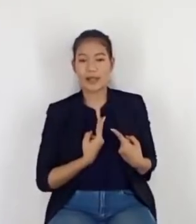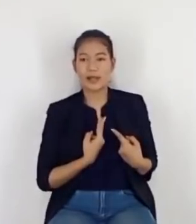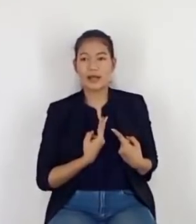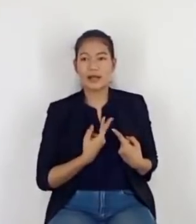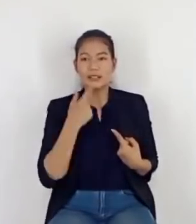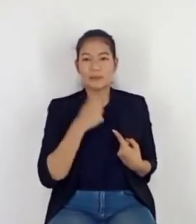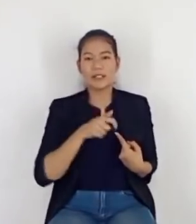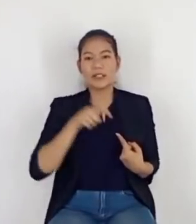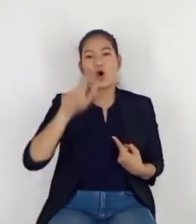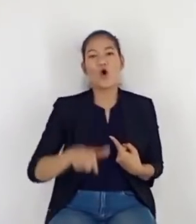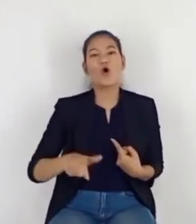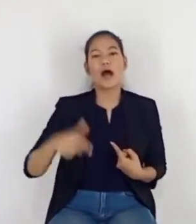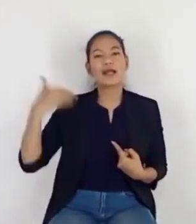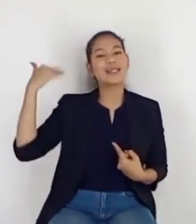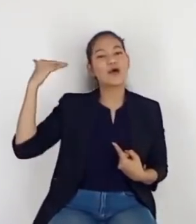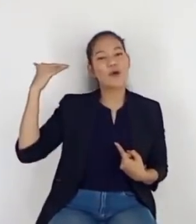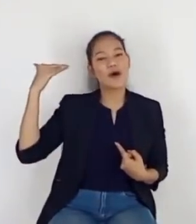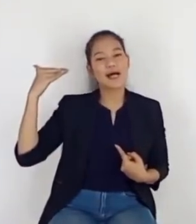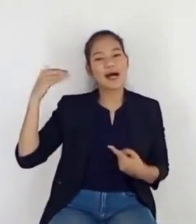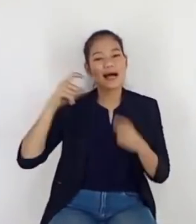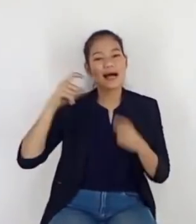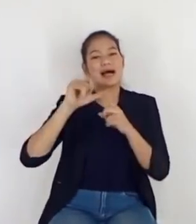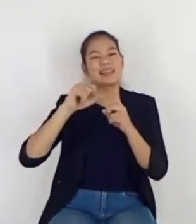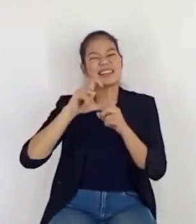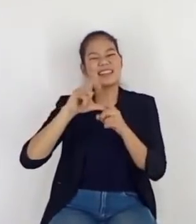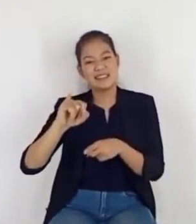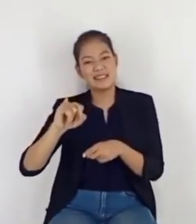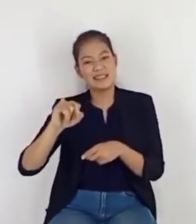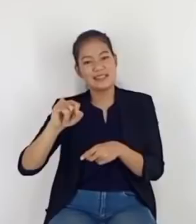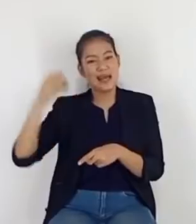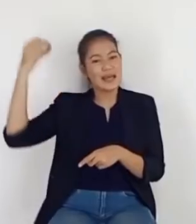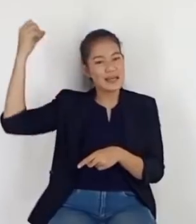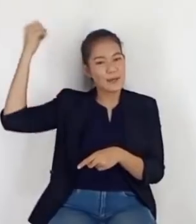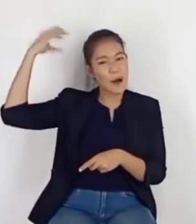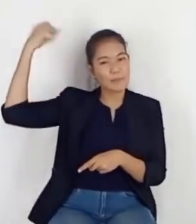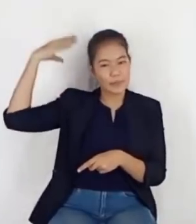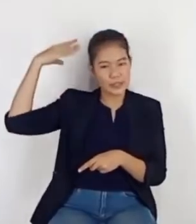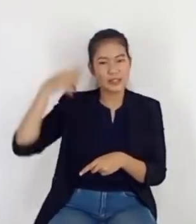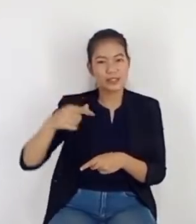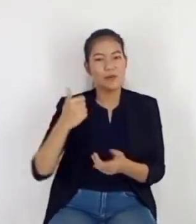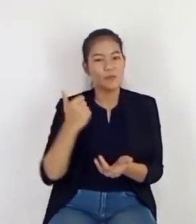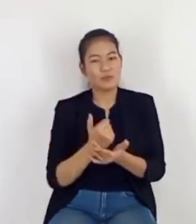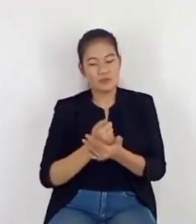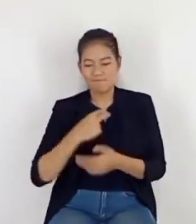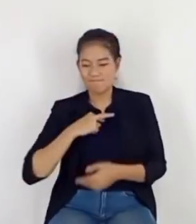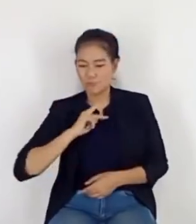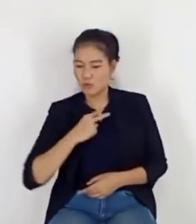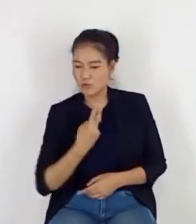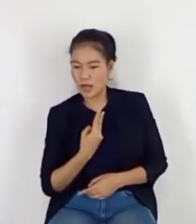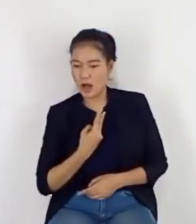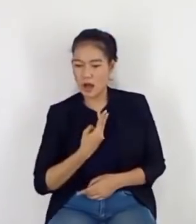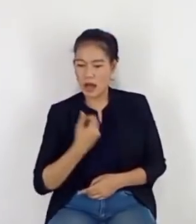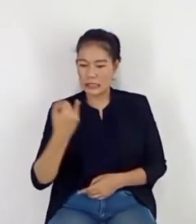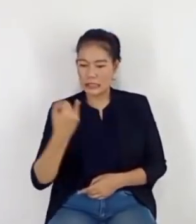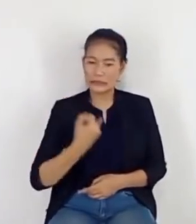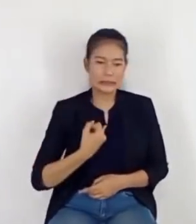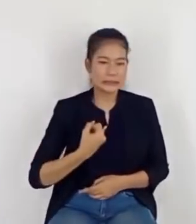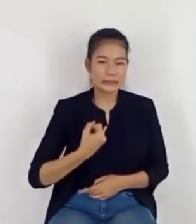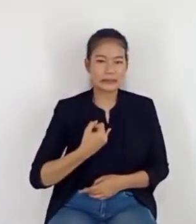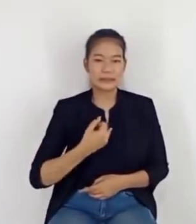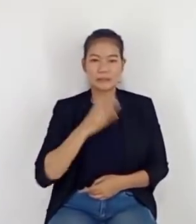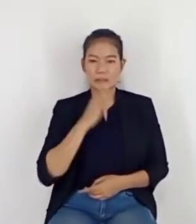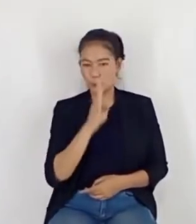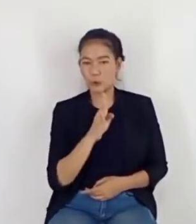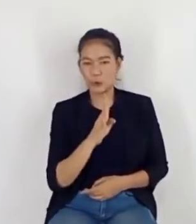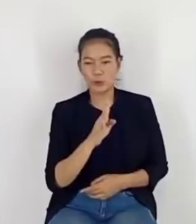baptis dewasa atau sidi. Dia benar-benar mau menyesali dosanya, mau meninggalkan dosanya,